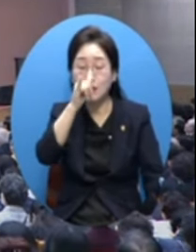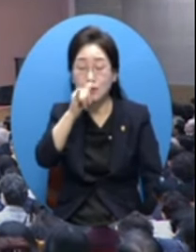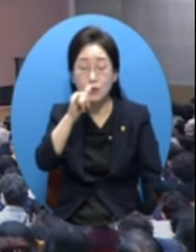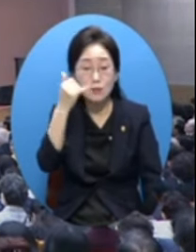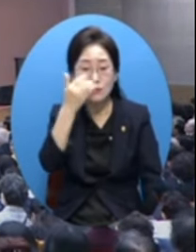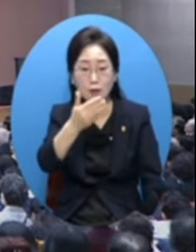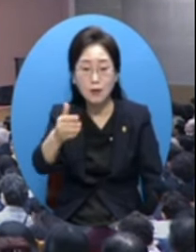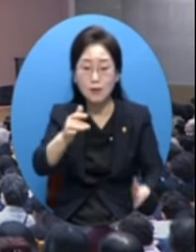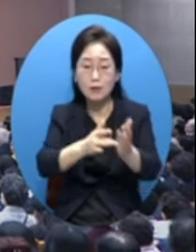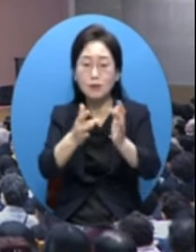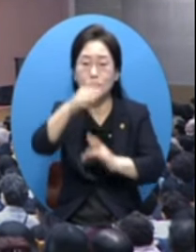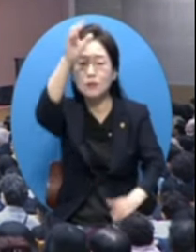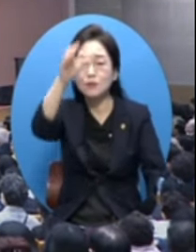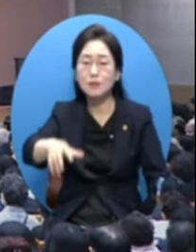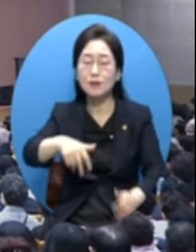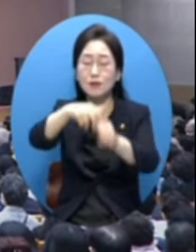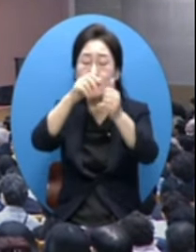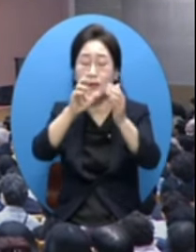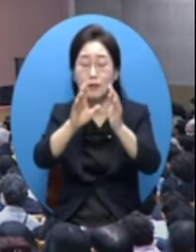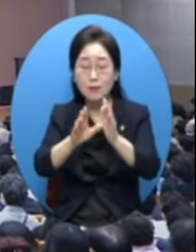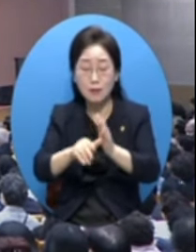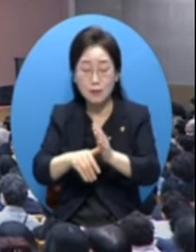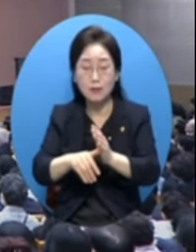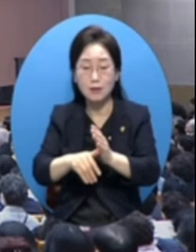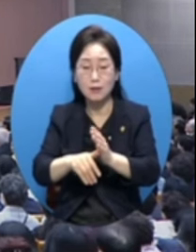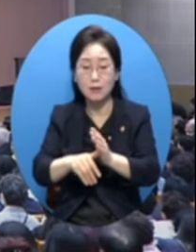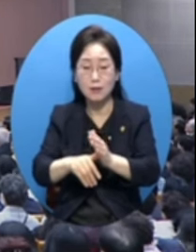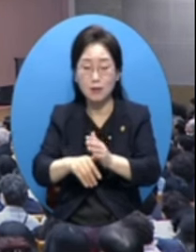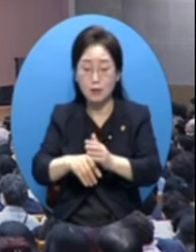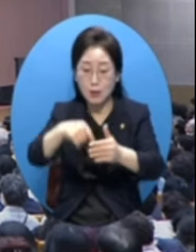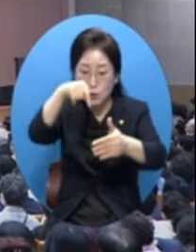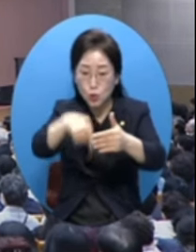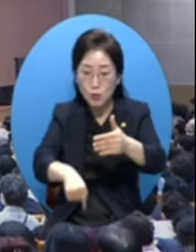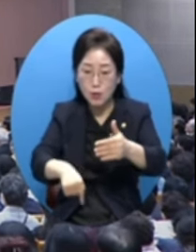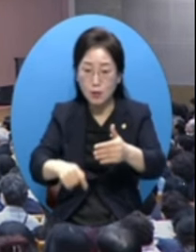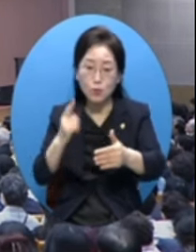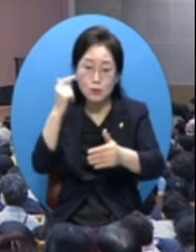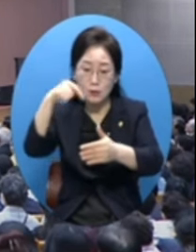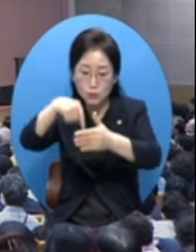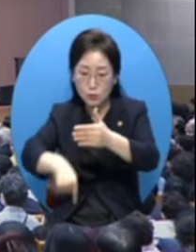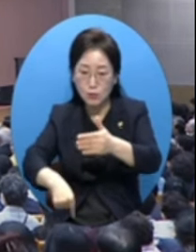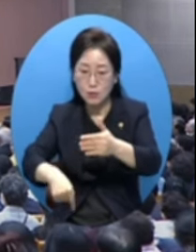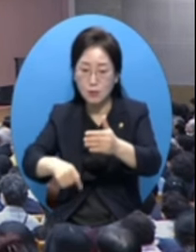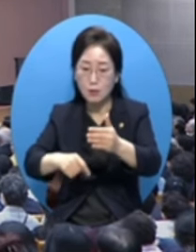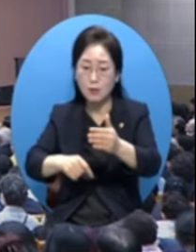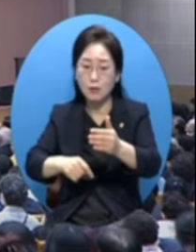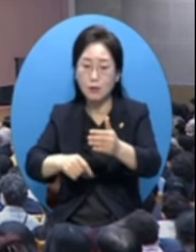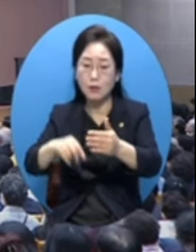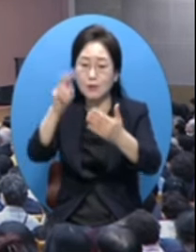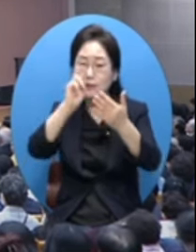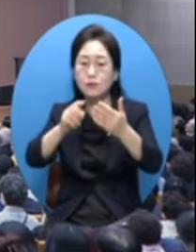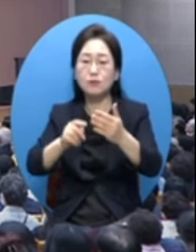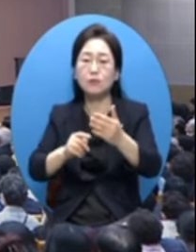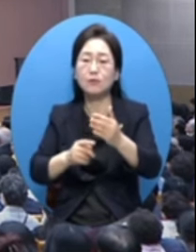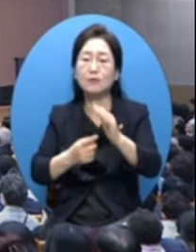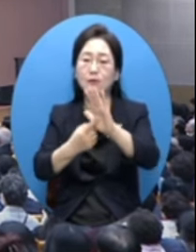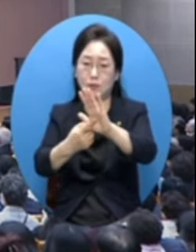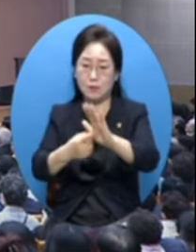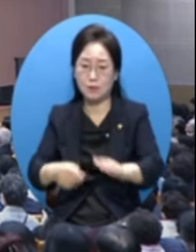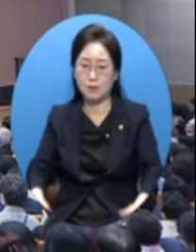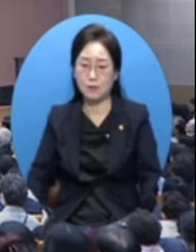십자가에 달릴 때 그 찬송을 마음속에부터 그 주님께 올려드리게 했습니다. 시내를